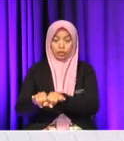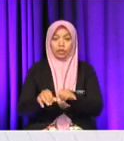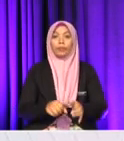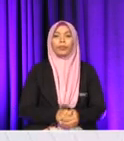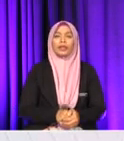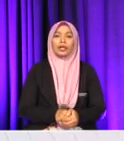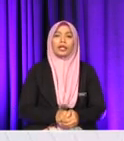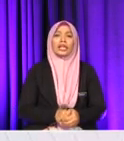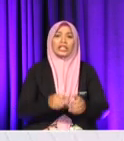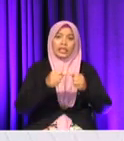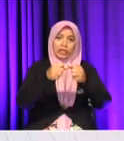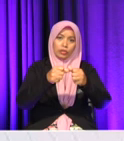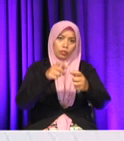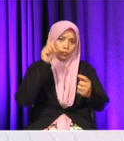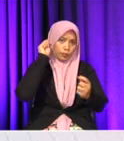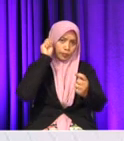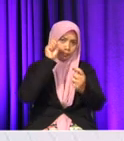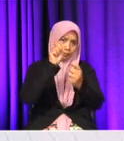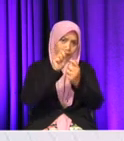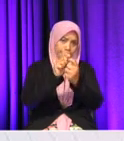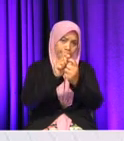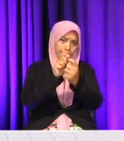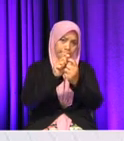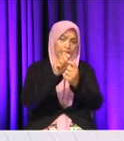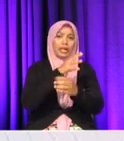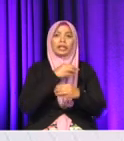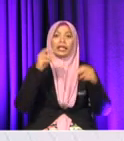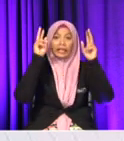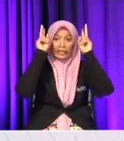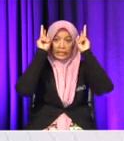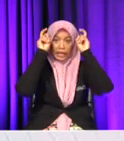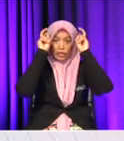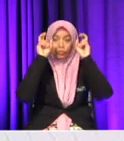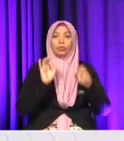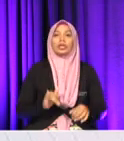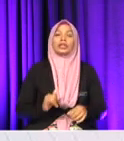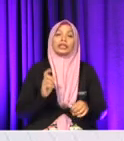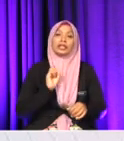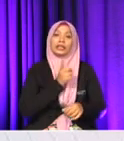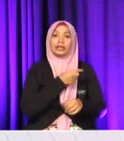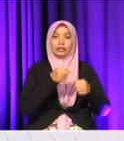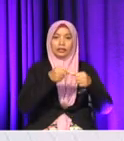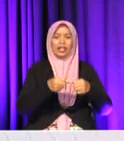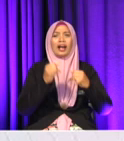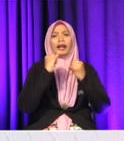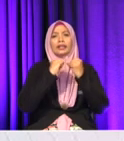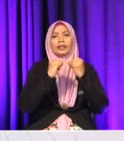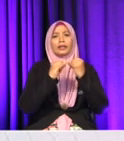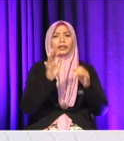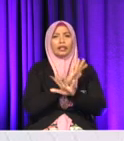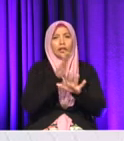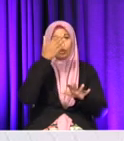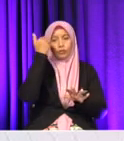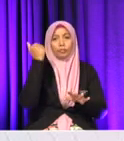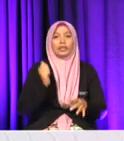istilah mengikut lama dan tema yang kita telah tetapkan di awal tadi lah oke dan jangan lupa kita